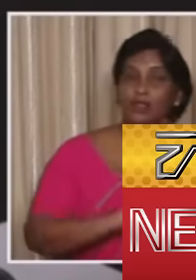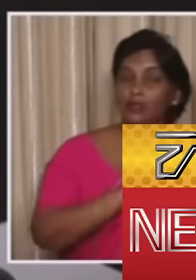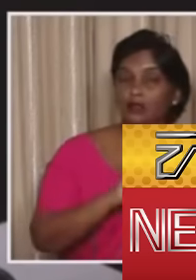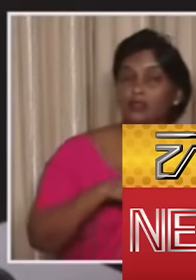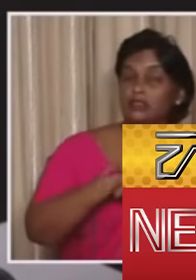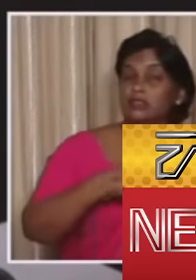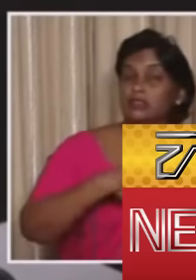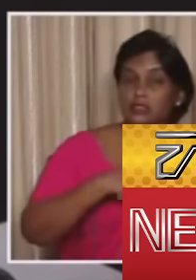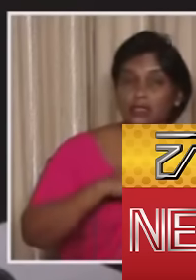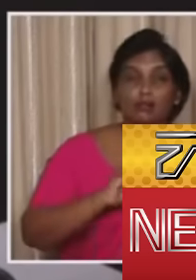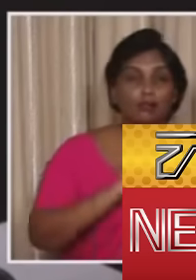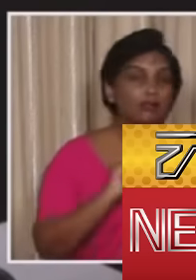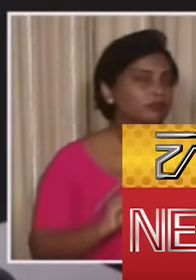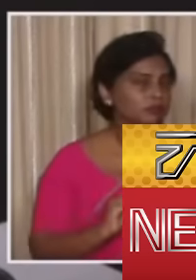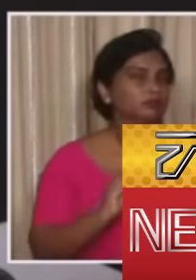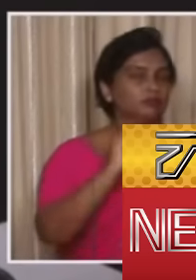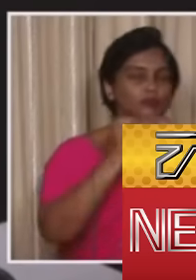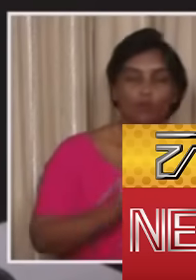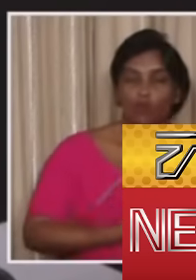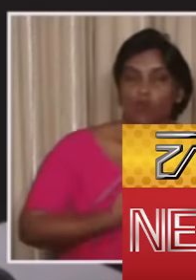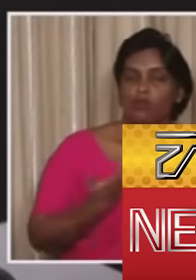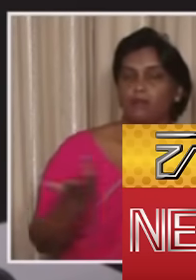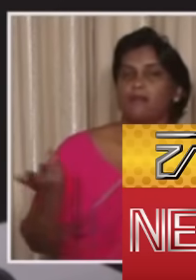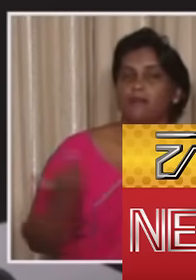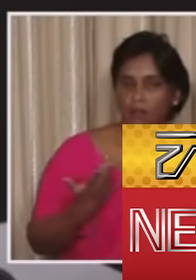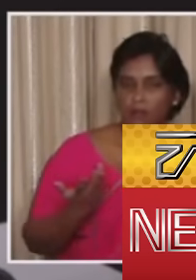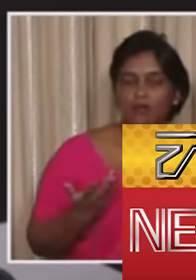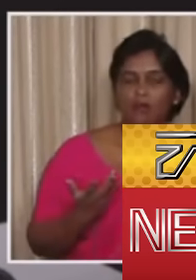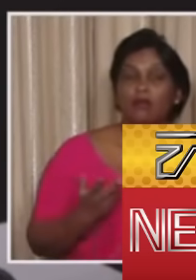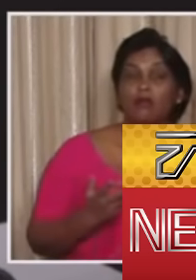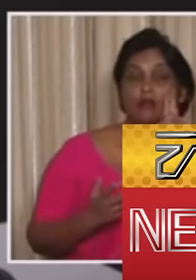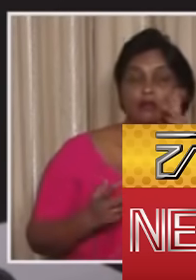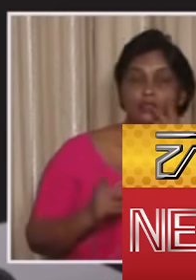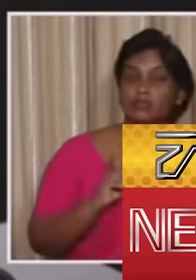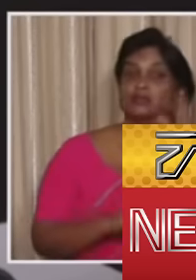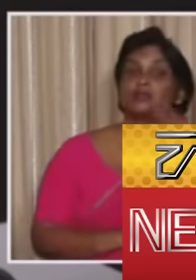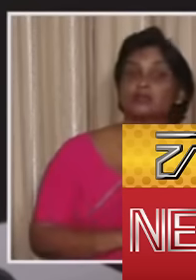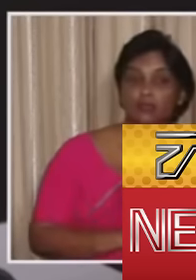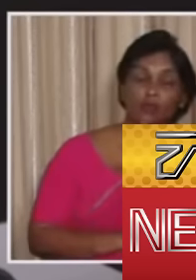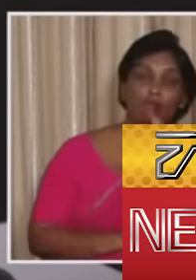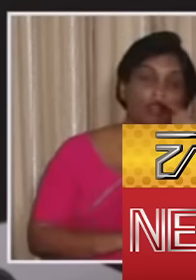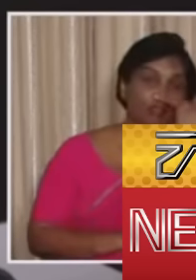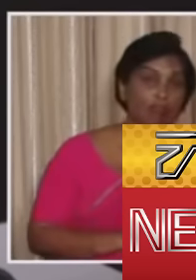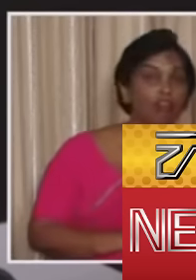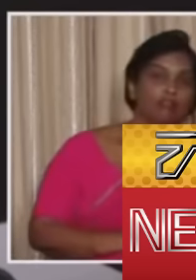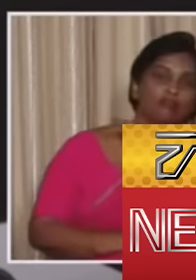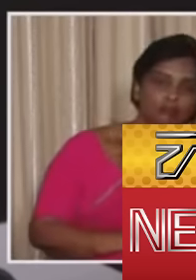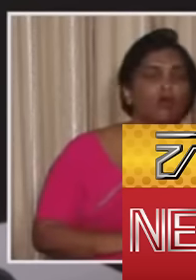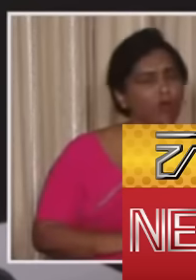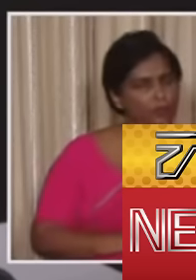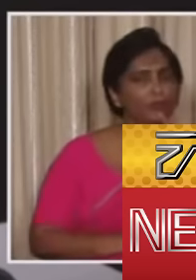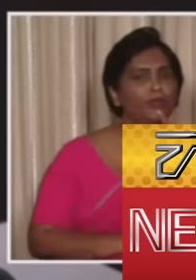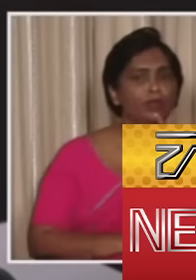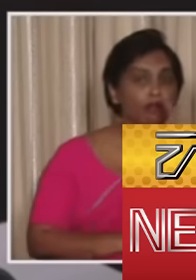ජාතිය මේ රට ගොඩනැංවීම සඳහා පුබුද්ද වන්න බැරි වුණා. දැන් රනිල් වික්‍රමසිංහ ජනාධිපතිතුමා කියනවා තායිලන්ත මෙහෙම වුණා. ඔහු